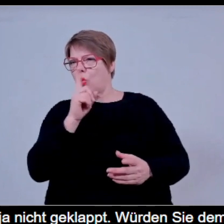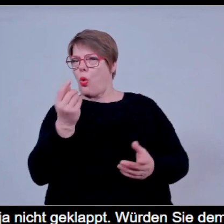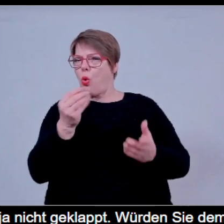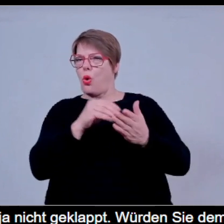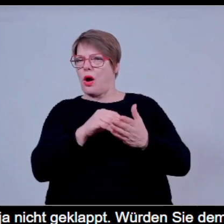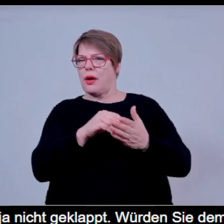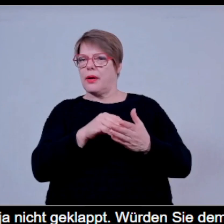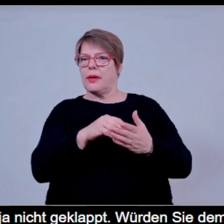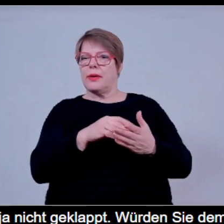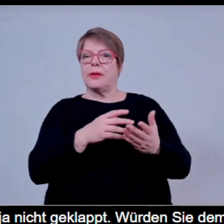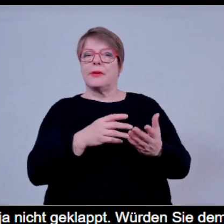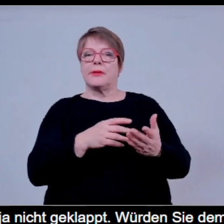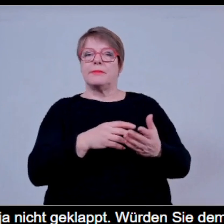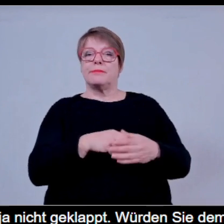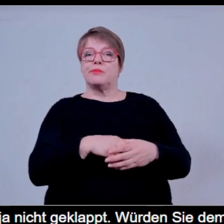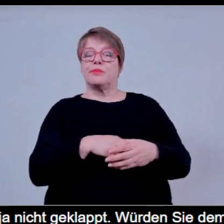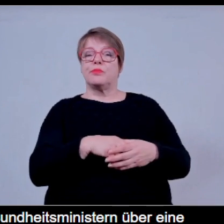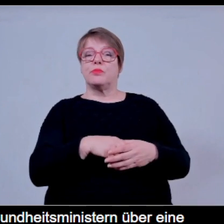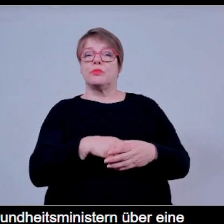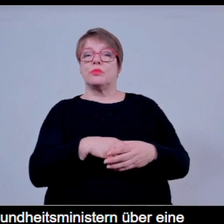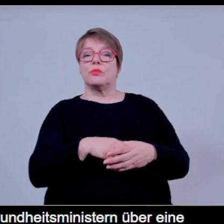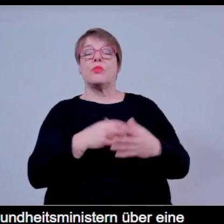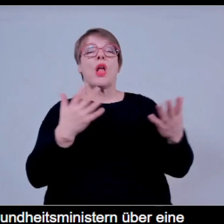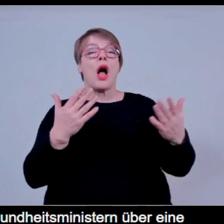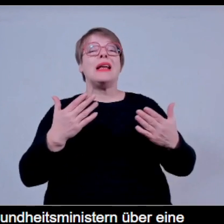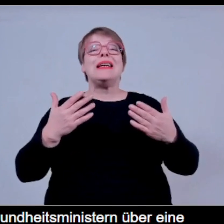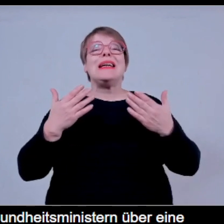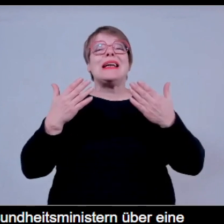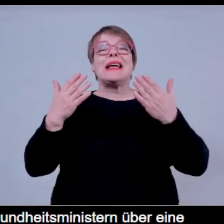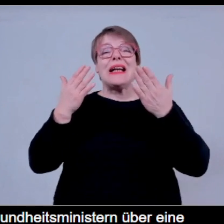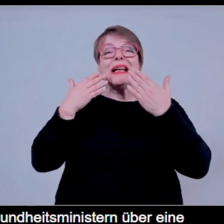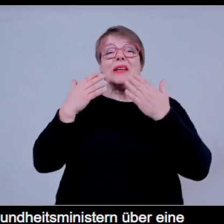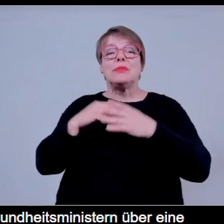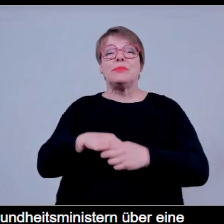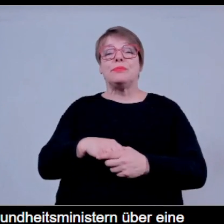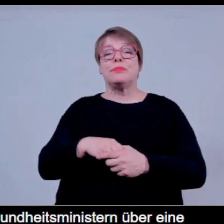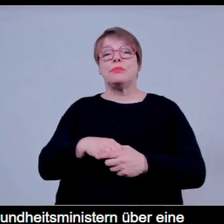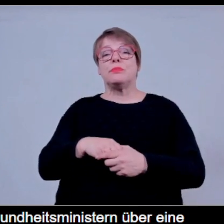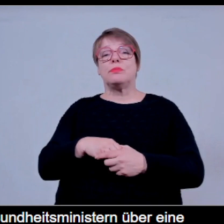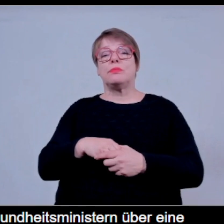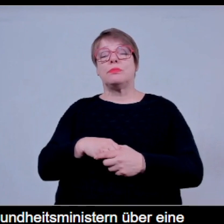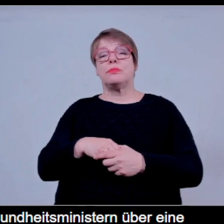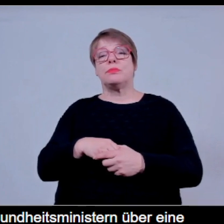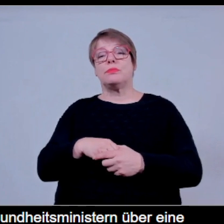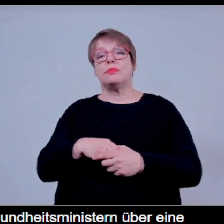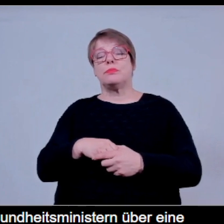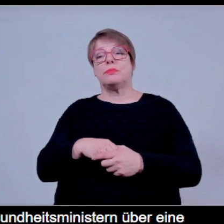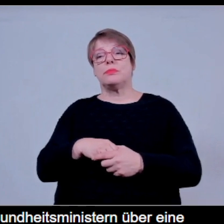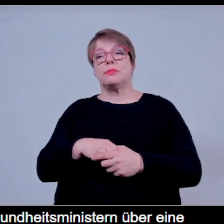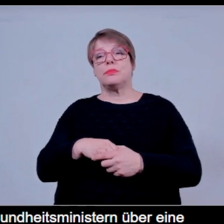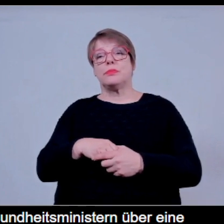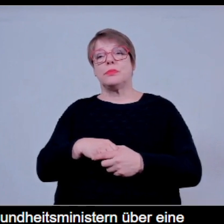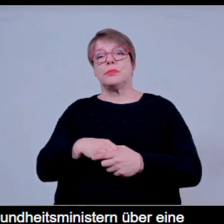Schilder, die die so gerne beklettern, schützen kann, dass diese Aktionen von Anfang an gleich